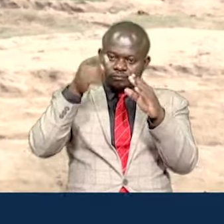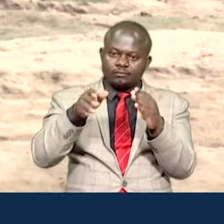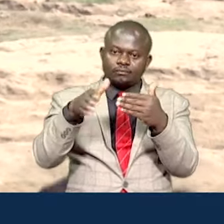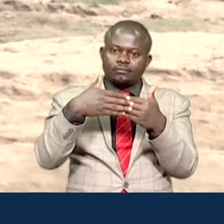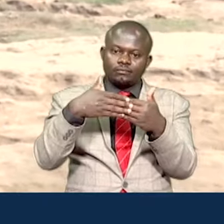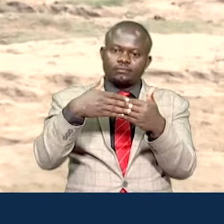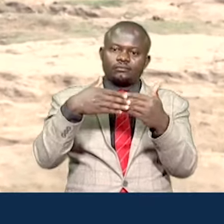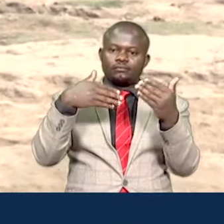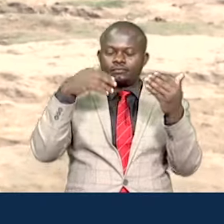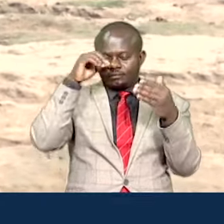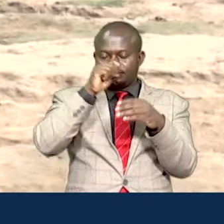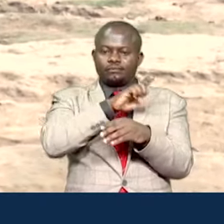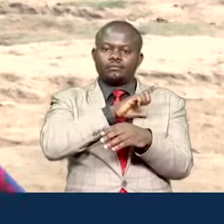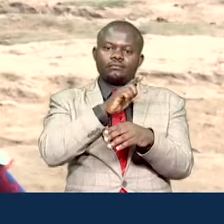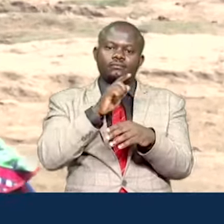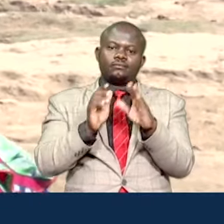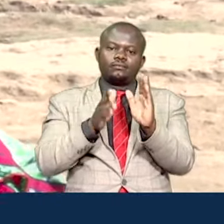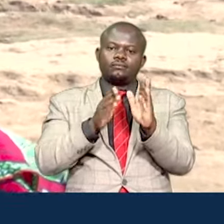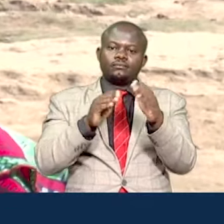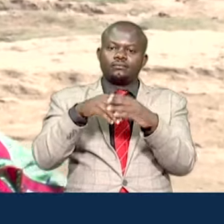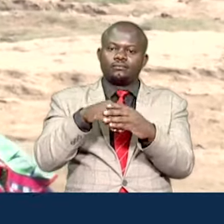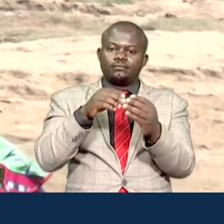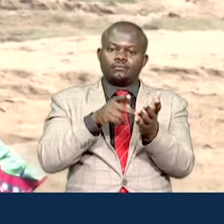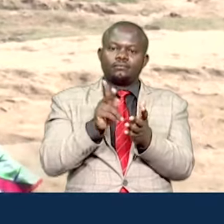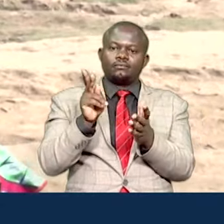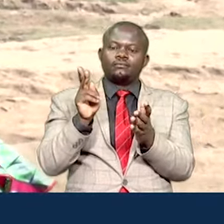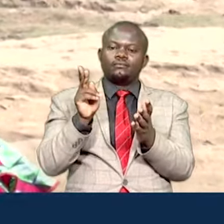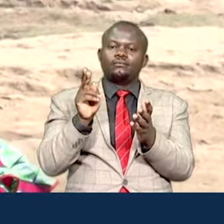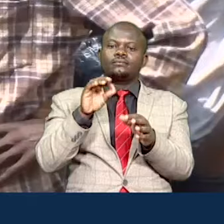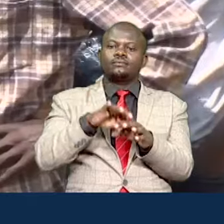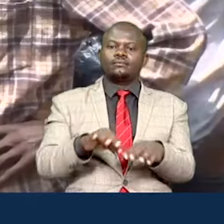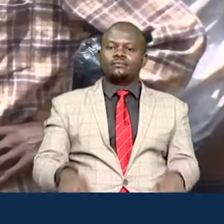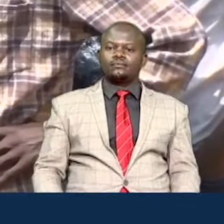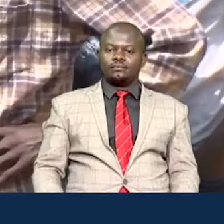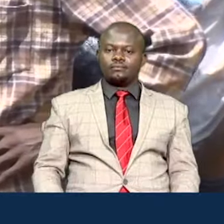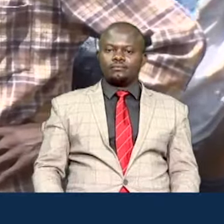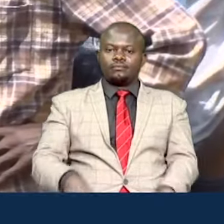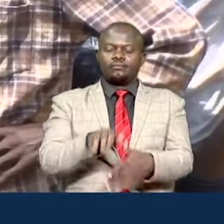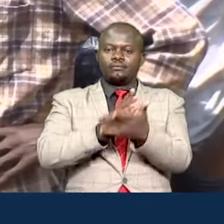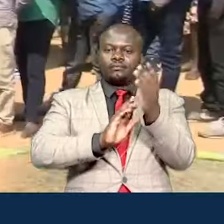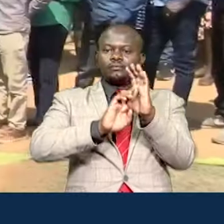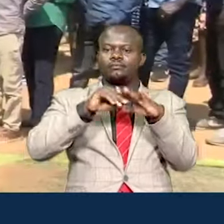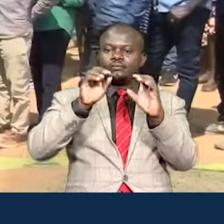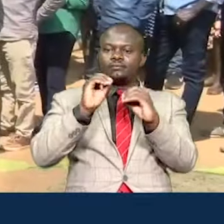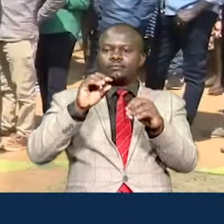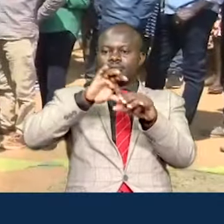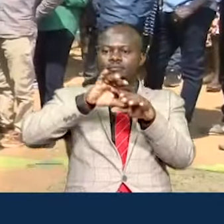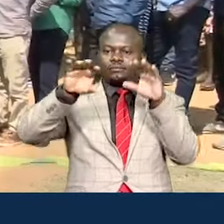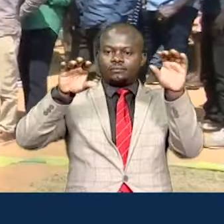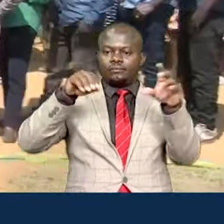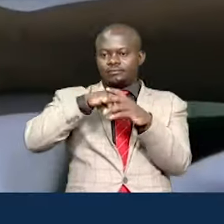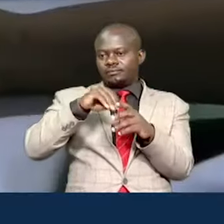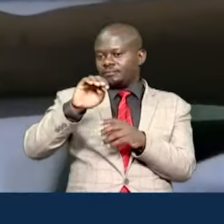bafunze ncikanwe, ahubwo ndanarigura ariko iri jwi ryanjye nditange. Bamwe mu bahagarariye ibiro by'itora mu duce dutandukanye mu